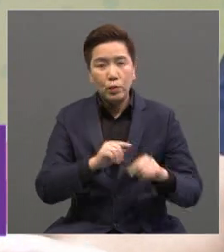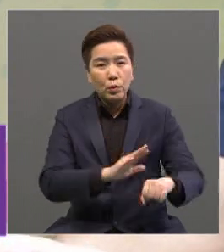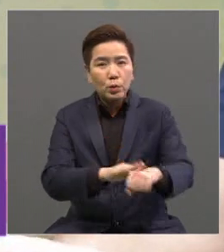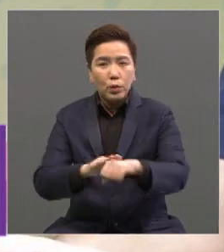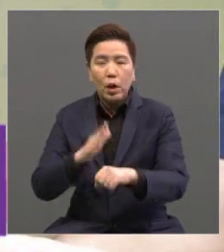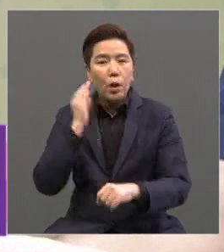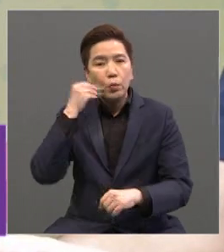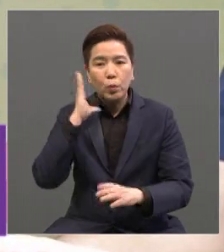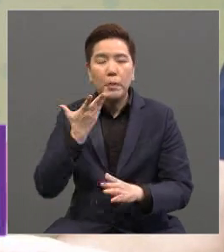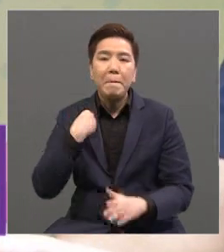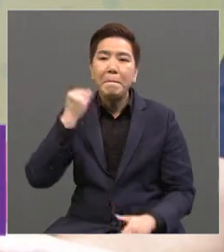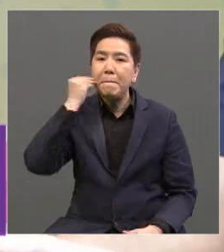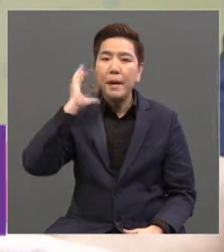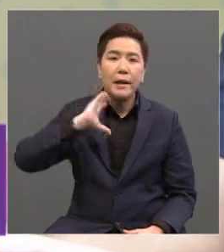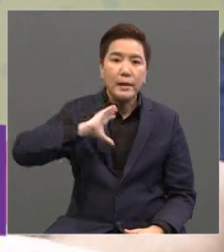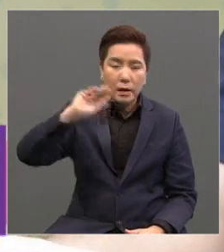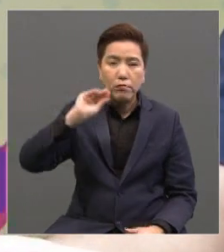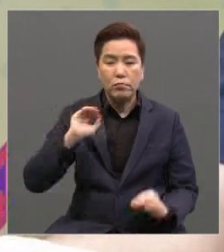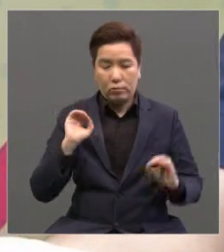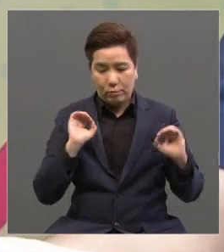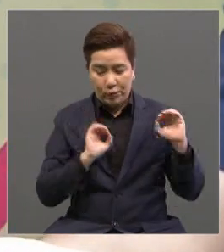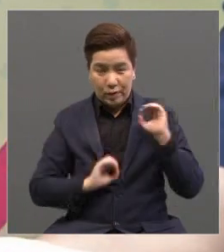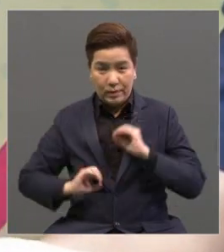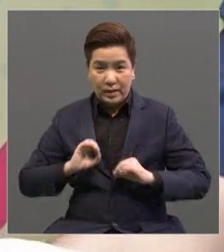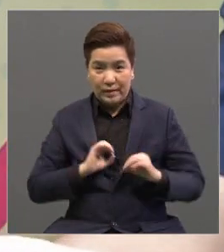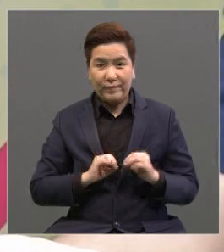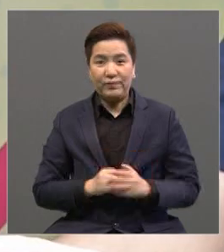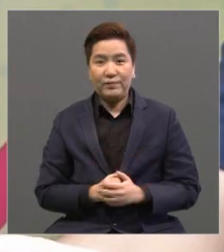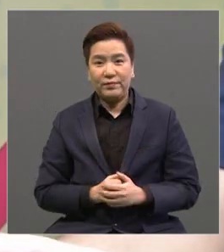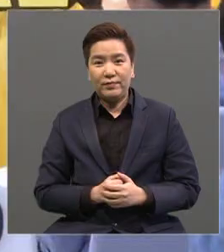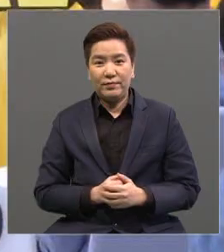ส่งทุกคนกลับถึงบ้านอย่างปลอดภัยในทุกๆวันครับ